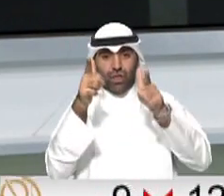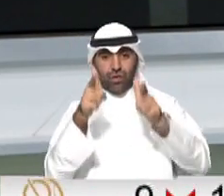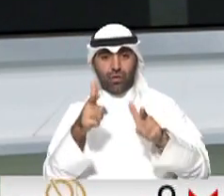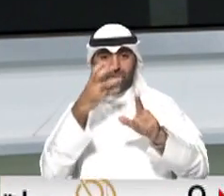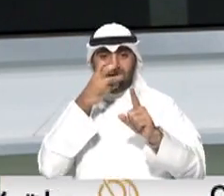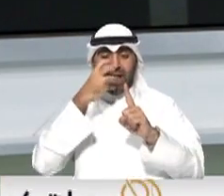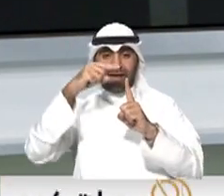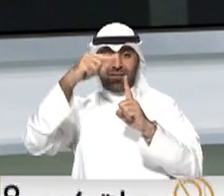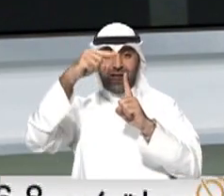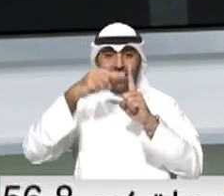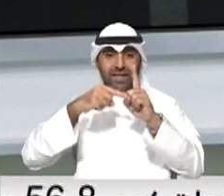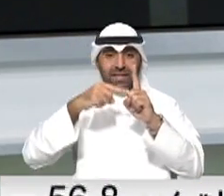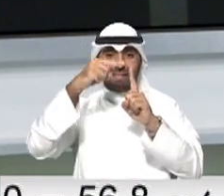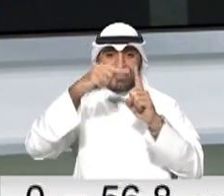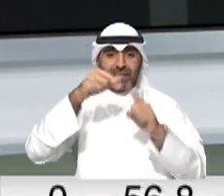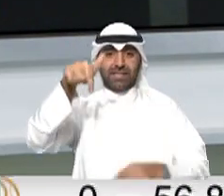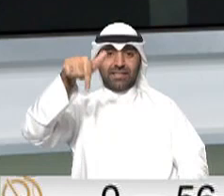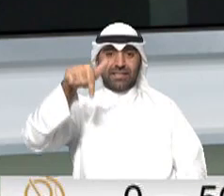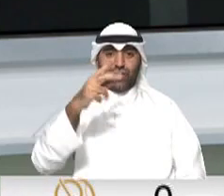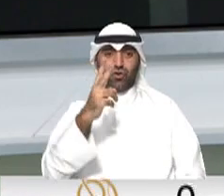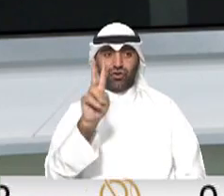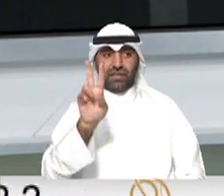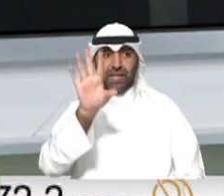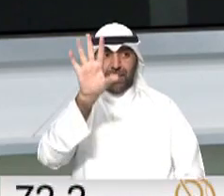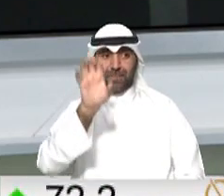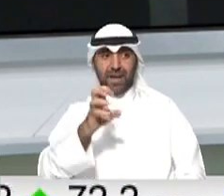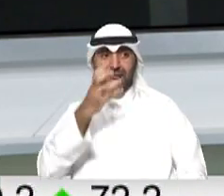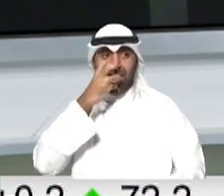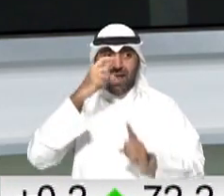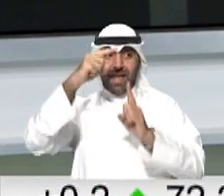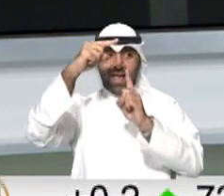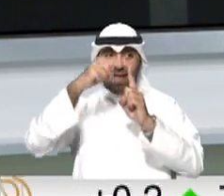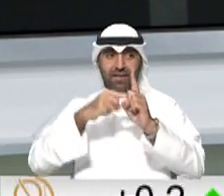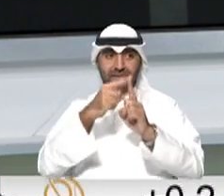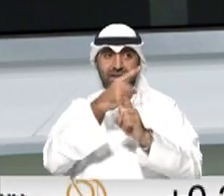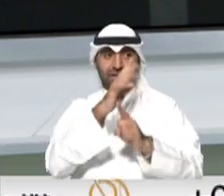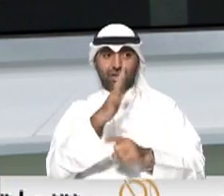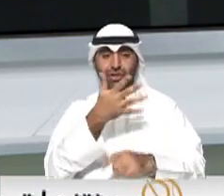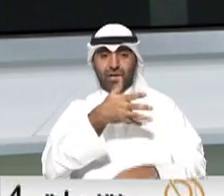مئوية، وتستمر الأجواء الربيعية